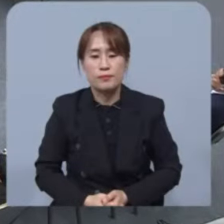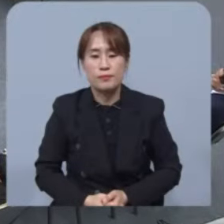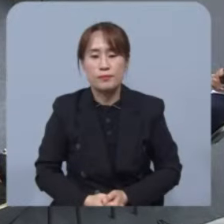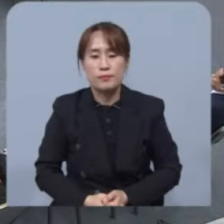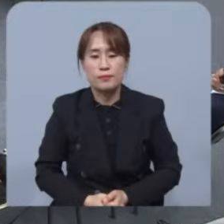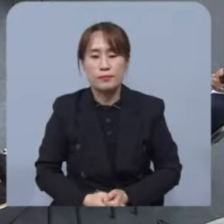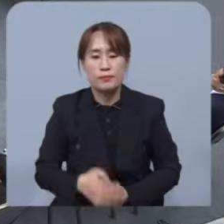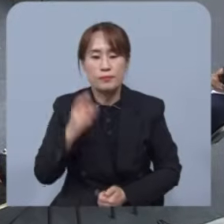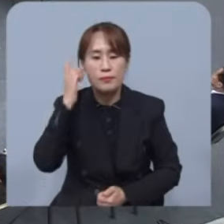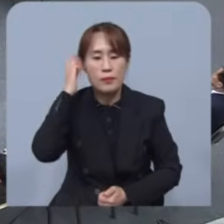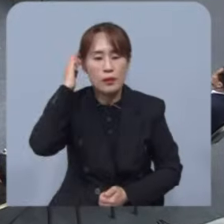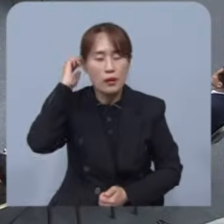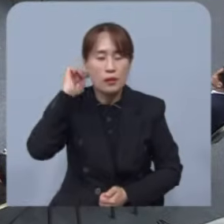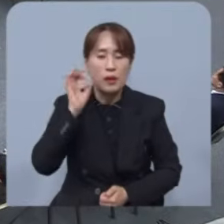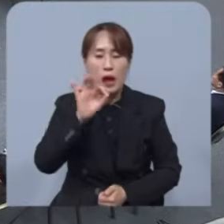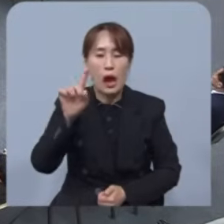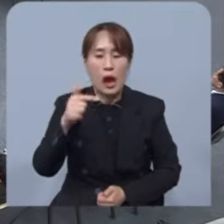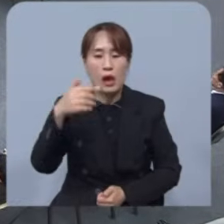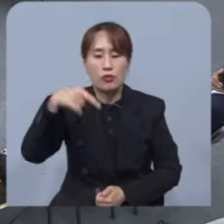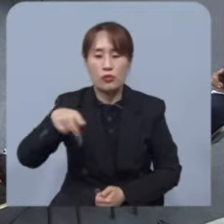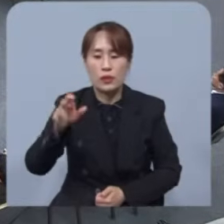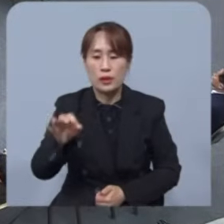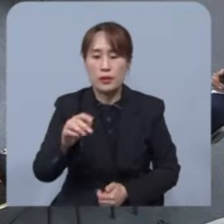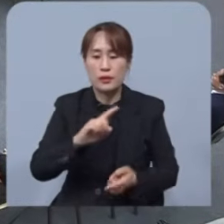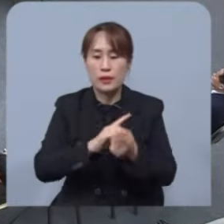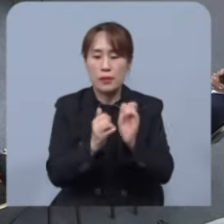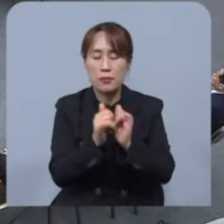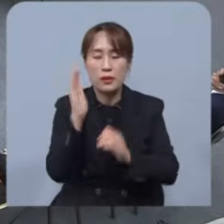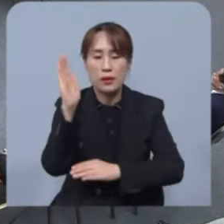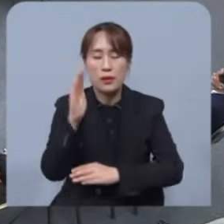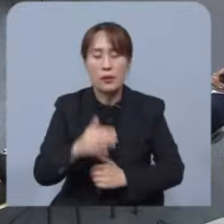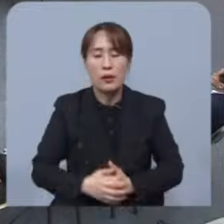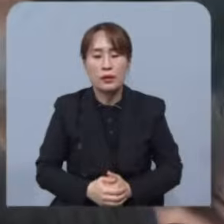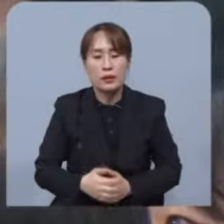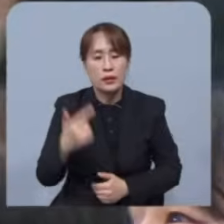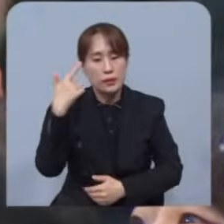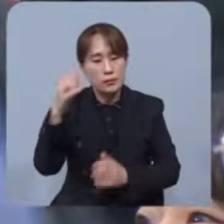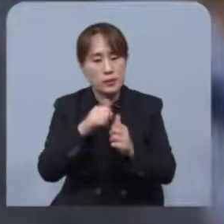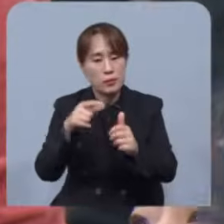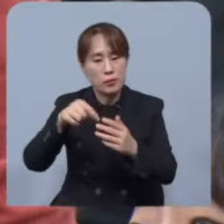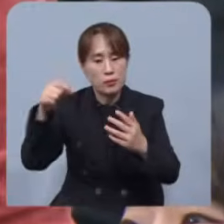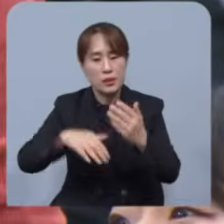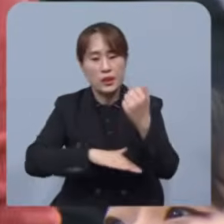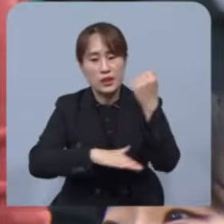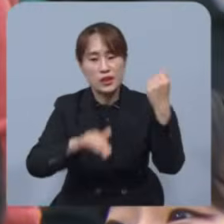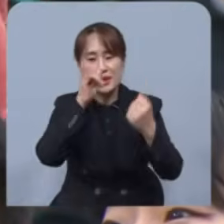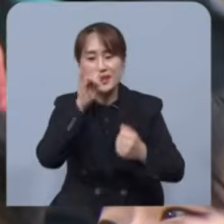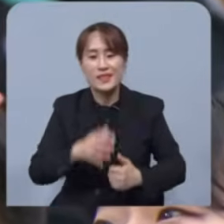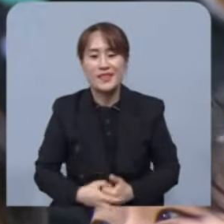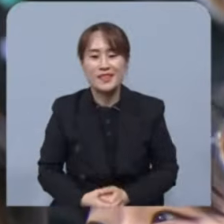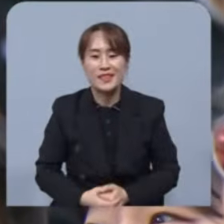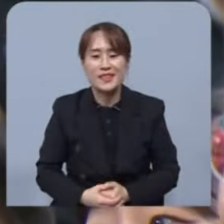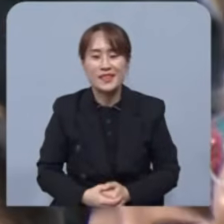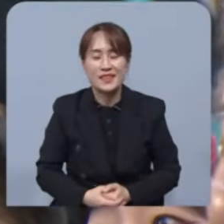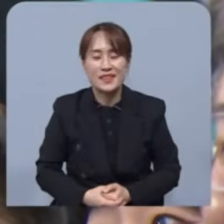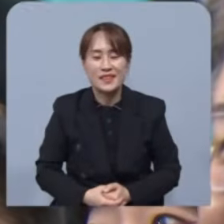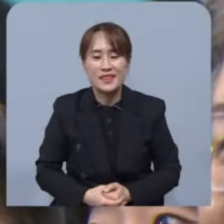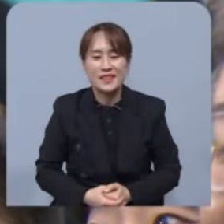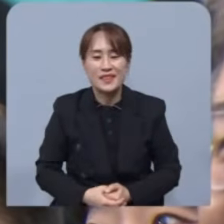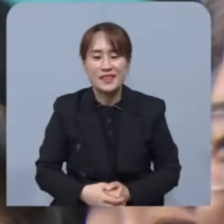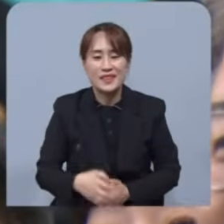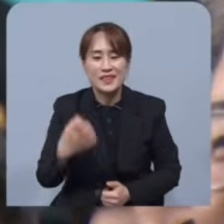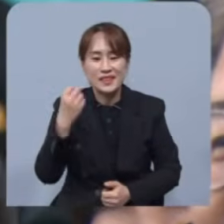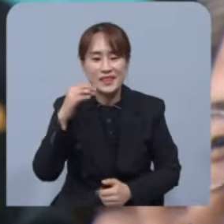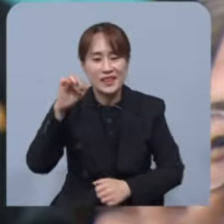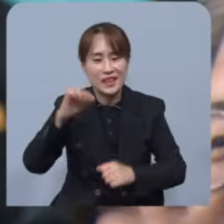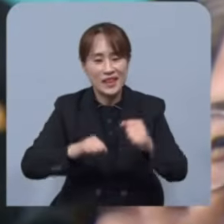아마 안기령 대변인이 마음속으로 질문자 선정하는데 기준을 가지고 있을 텐데 해괴한 이상